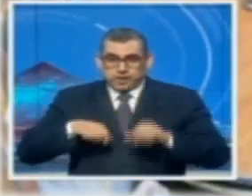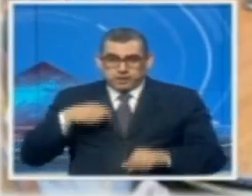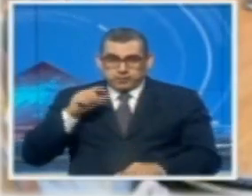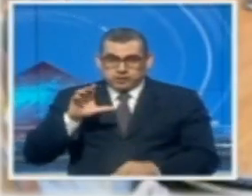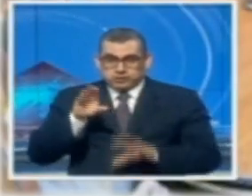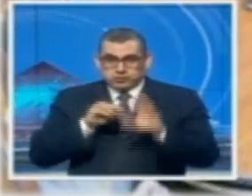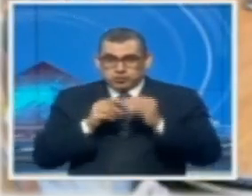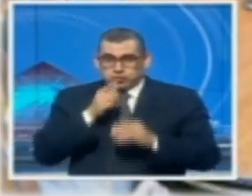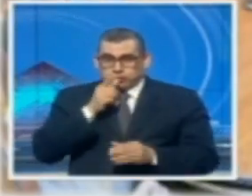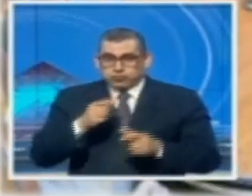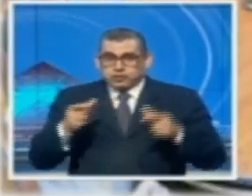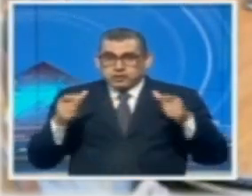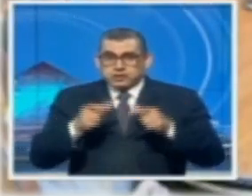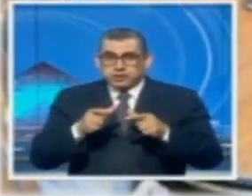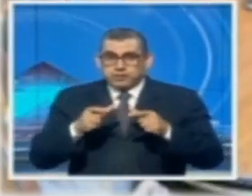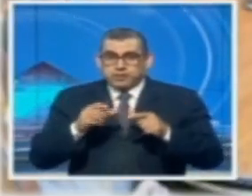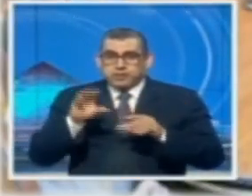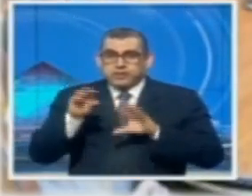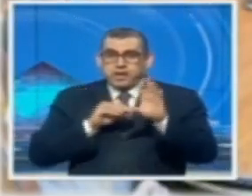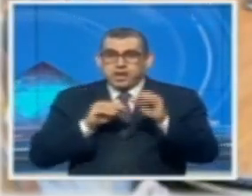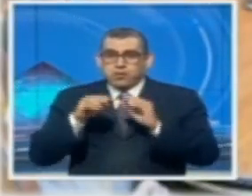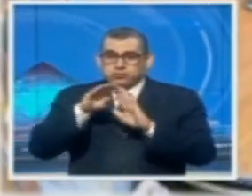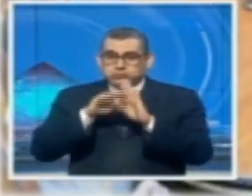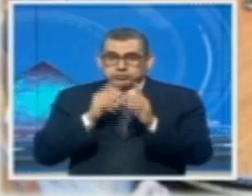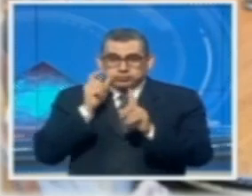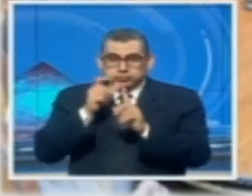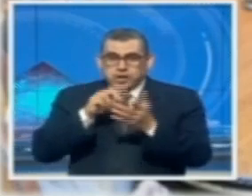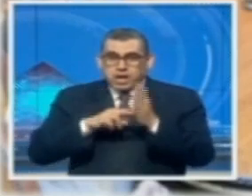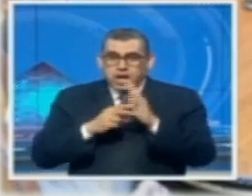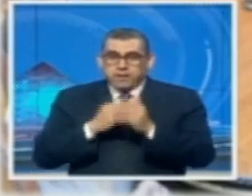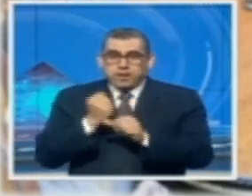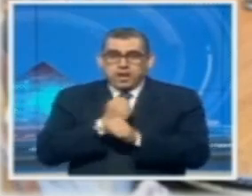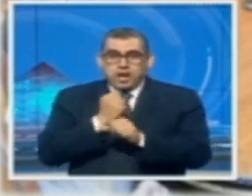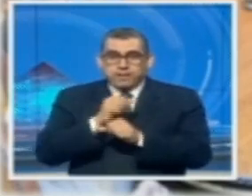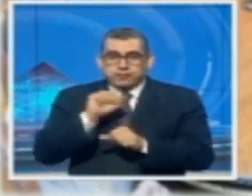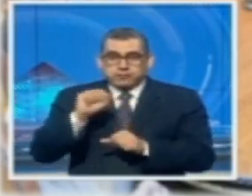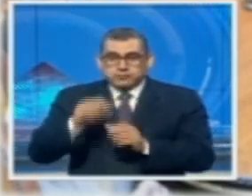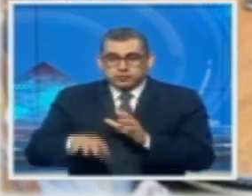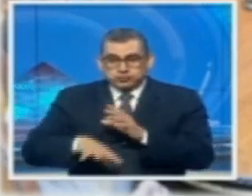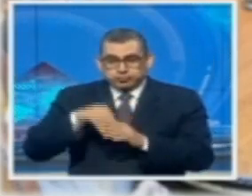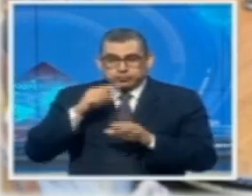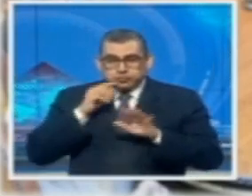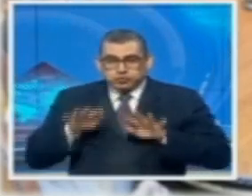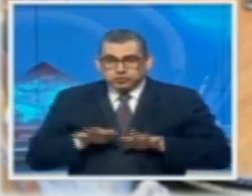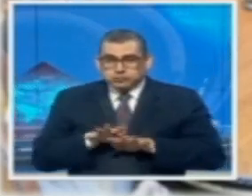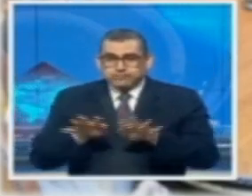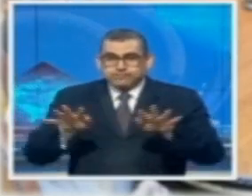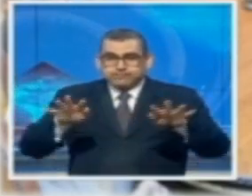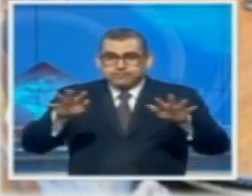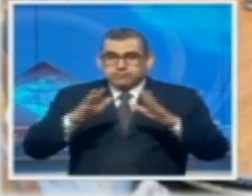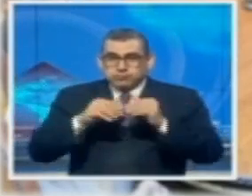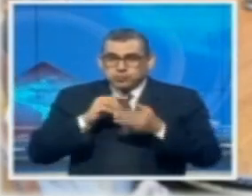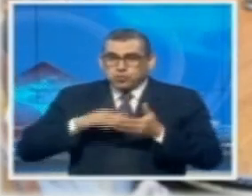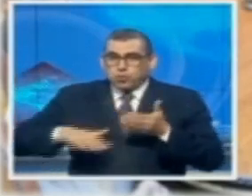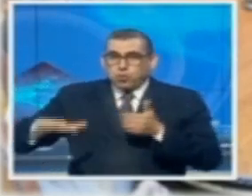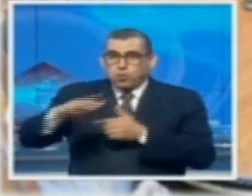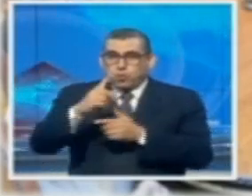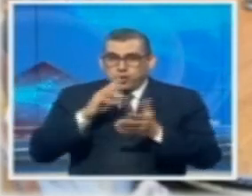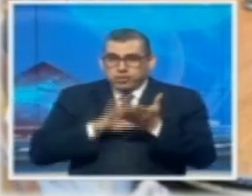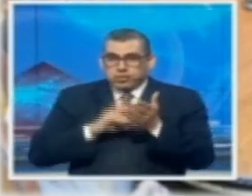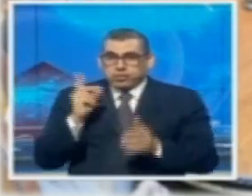الجمهورية بأن الاجتماع تناول متابعة الموقف التنفيذي لإنشاء الشبكة الوطنية الموحدة